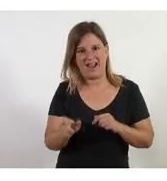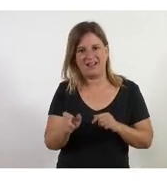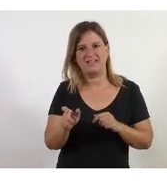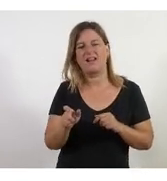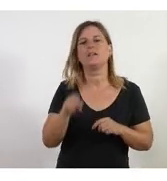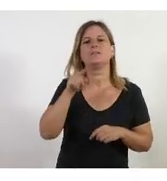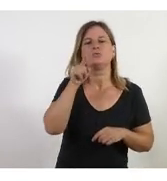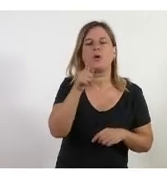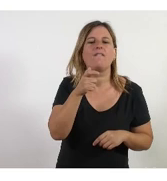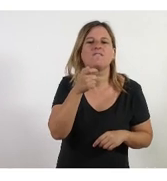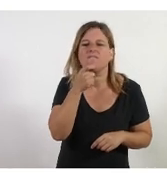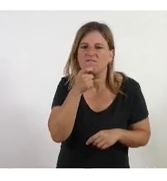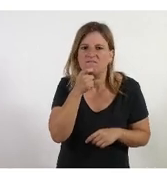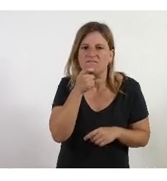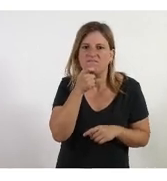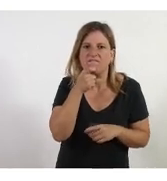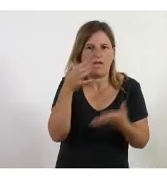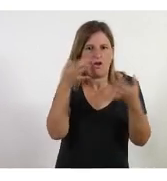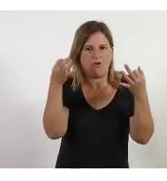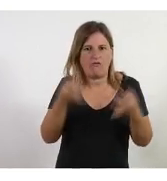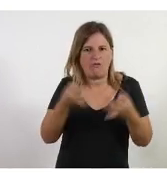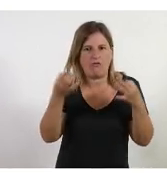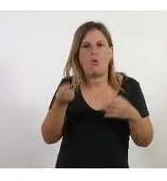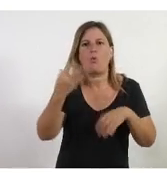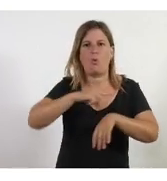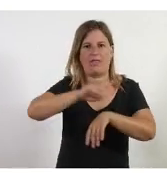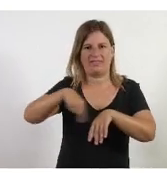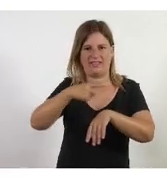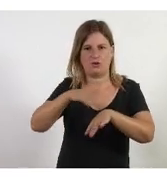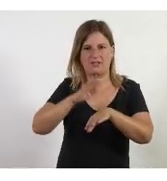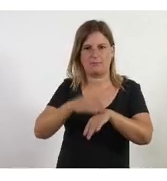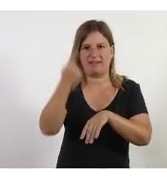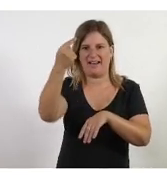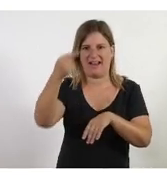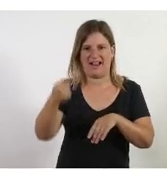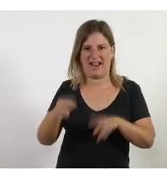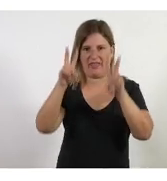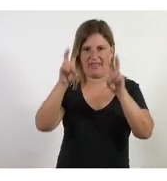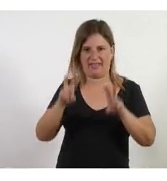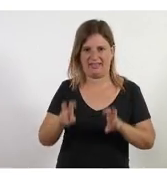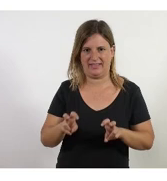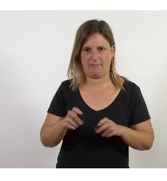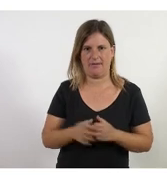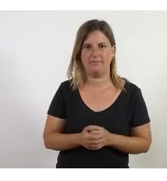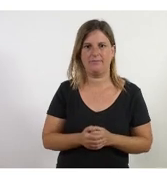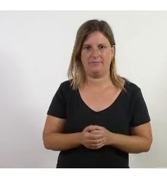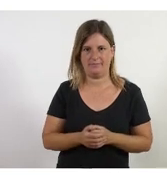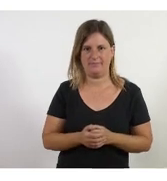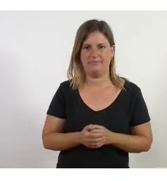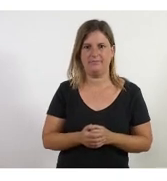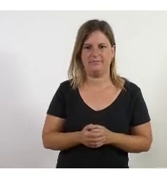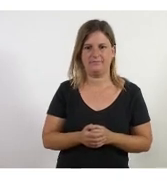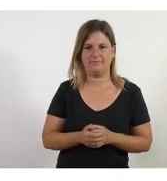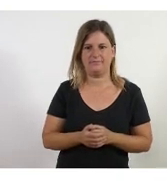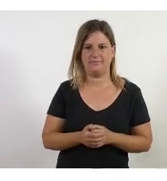quina dedicació desitjada tindries. Vale? Llavors, si, no, en el cas que